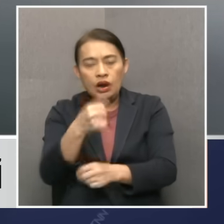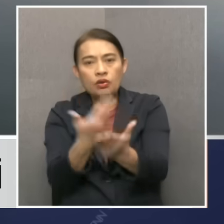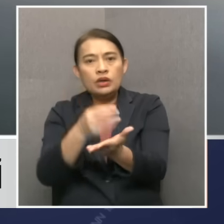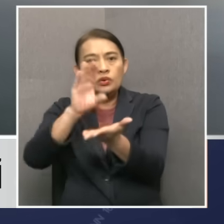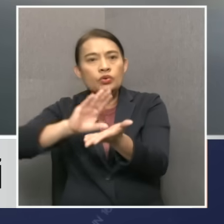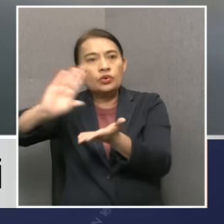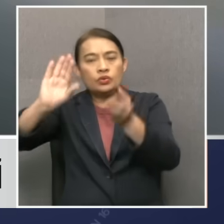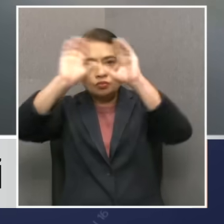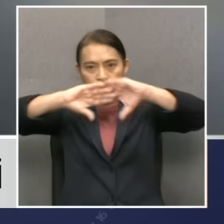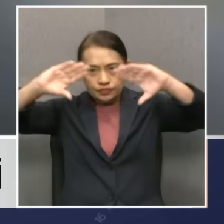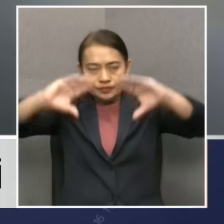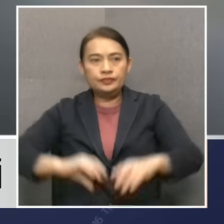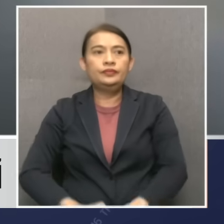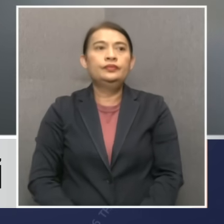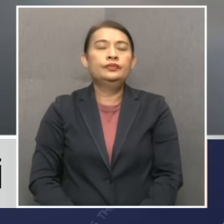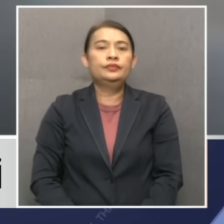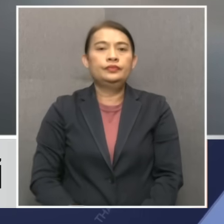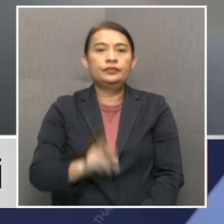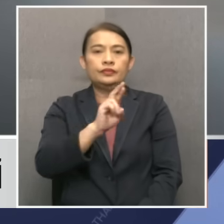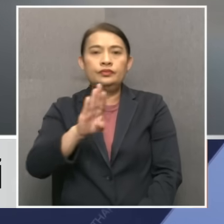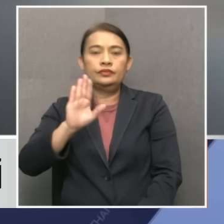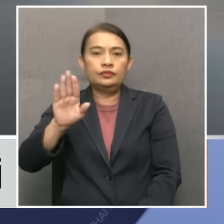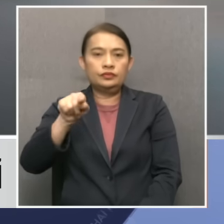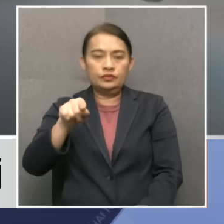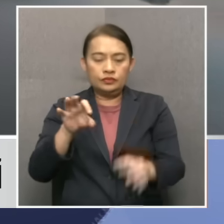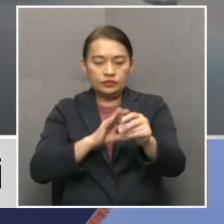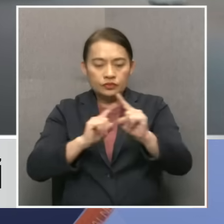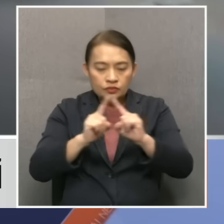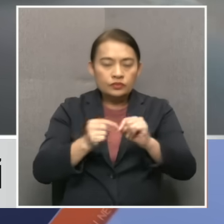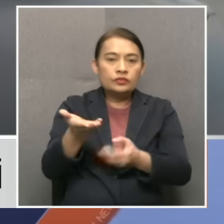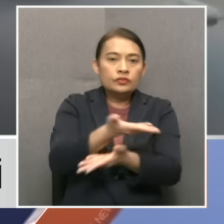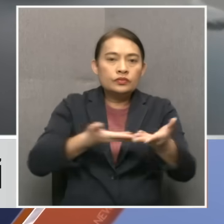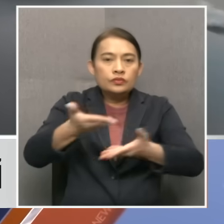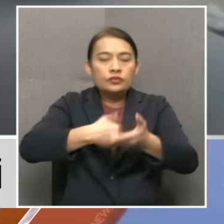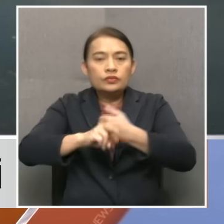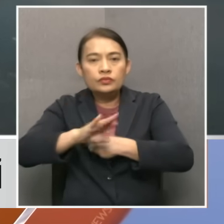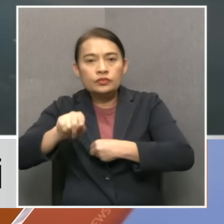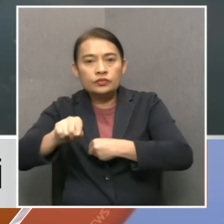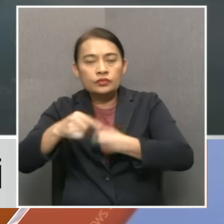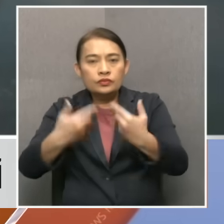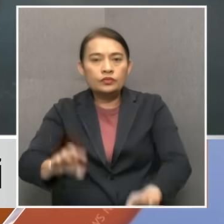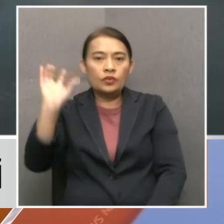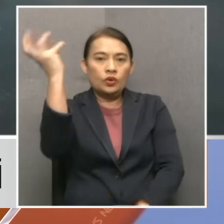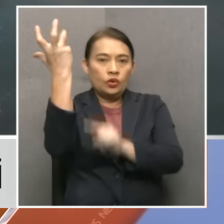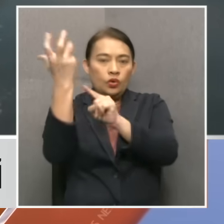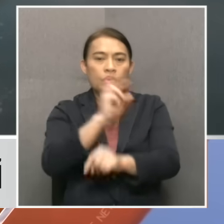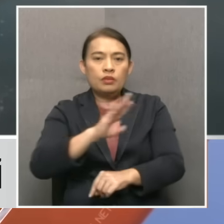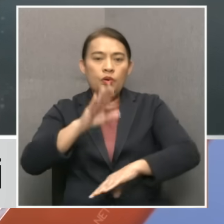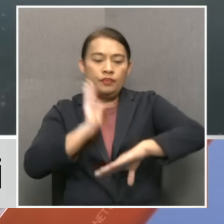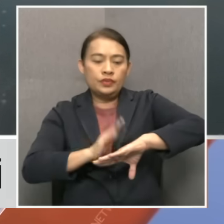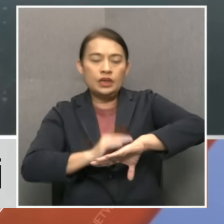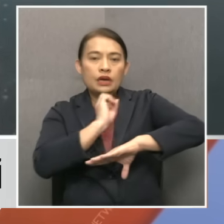มอีกอันนึงก็คือเรื่องของระบบ early warning เนี่ยจะมีการคุยกันนะว่าโลกต้องการระบบเตือนภัย